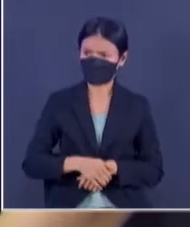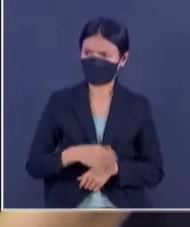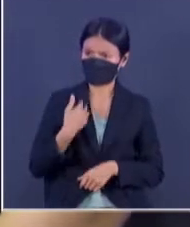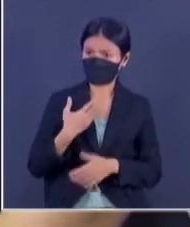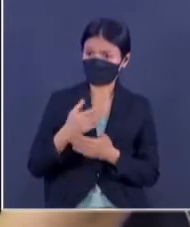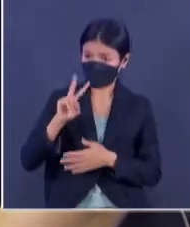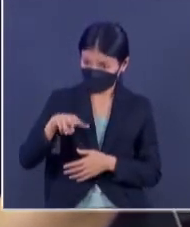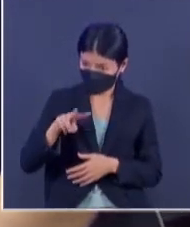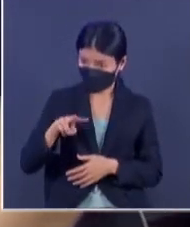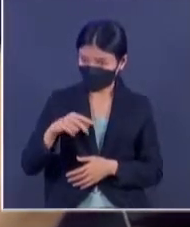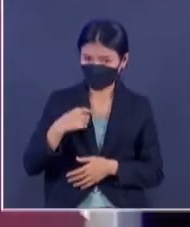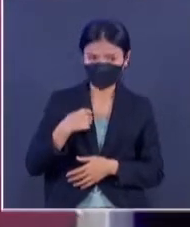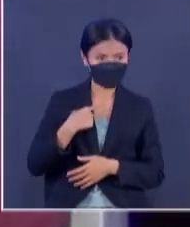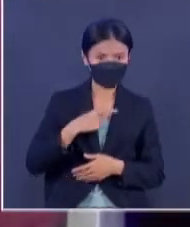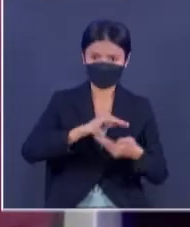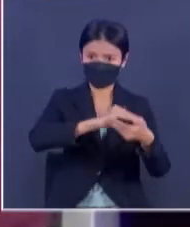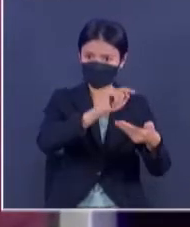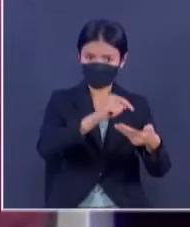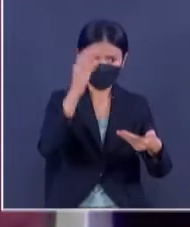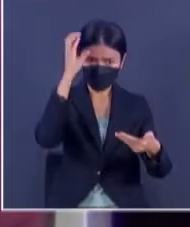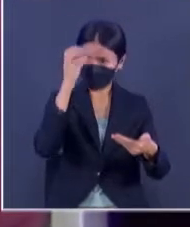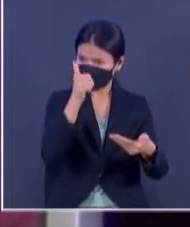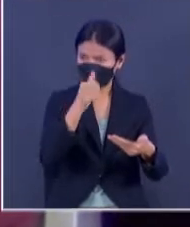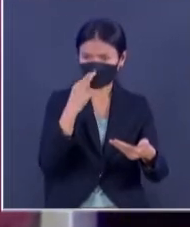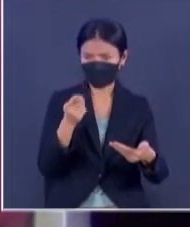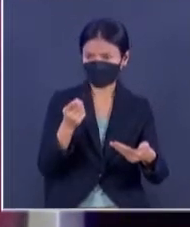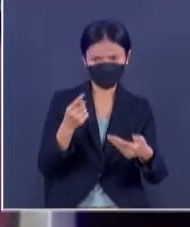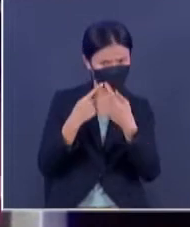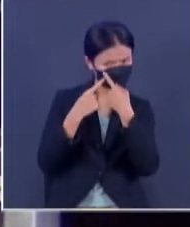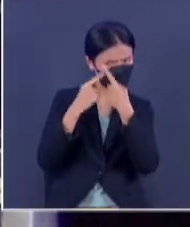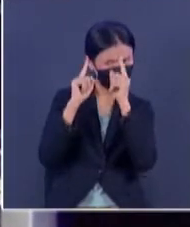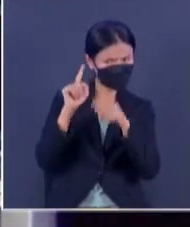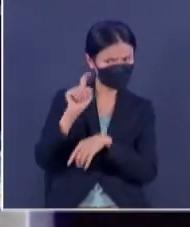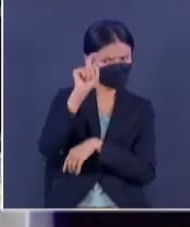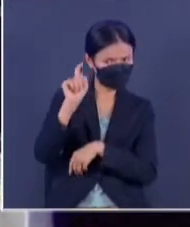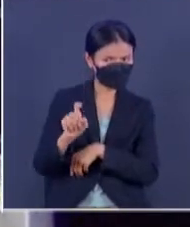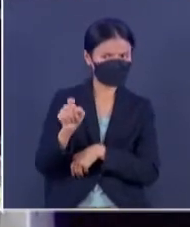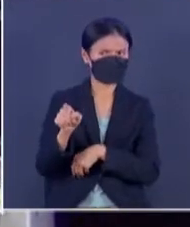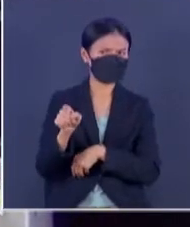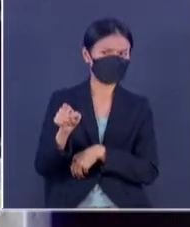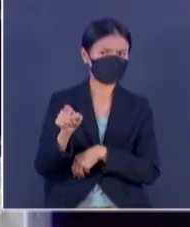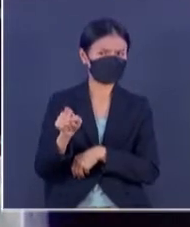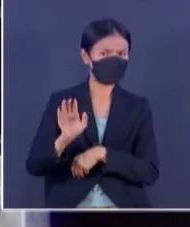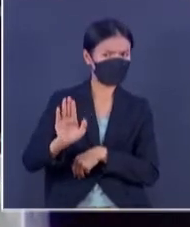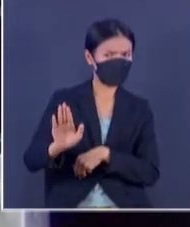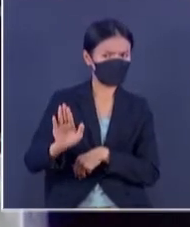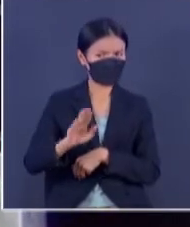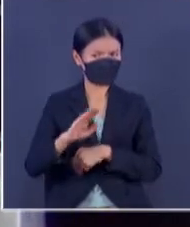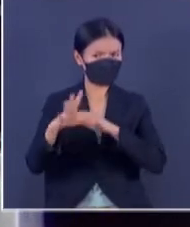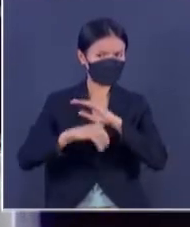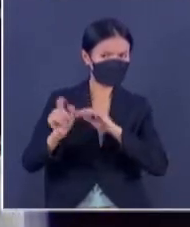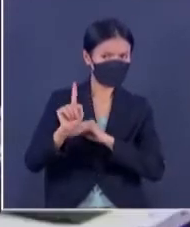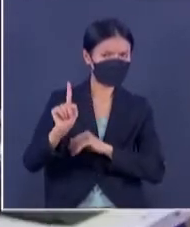ยขายกัน 2,000 ครับ พิรุษสูงเลย ก็เลยสงสัยไงว่าเอ๊ะทำไมต้องขายราคาถูกขนา